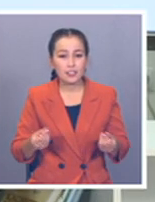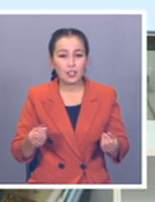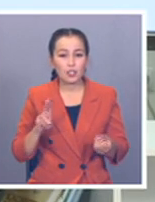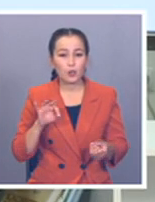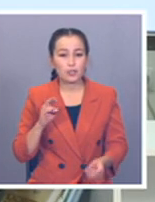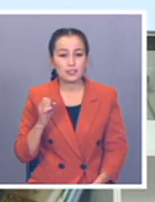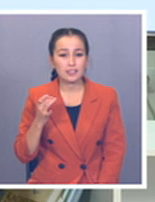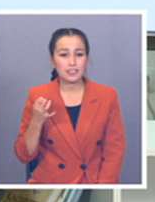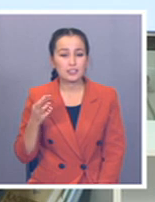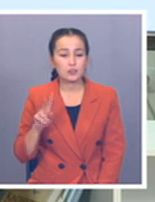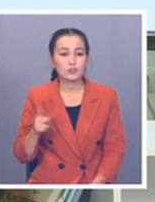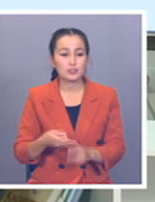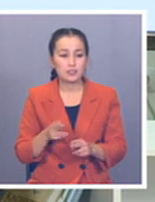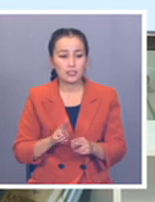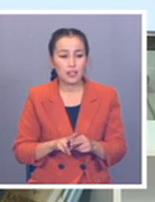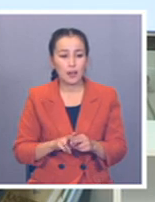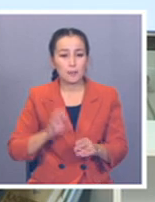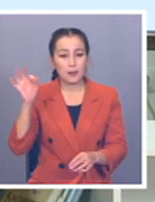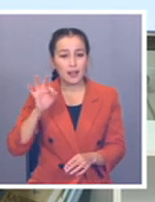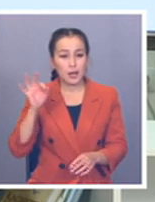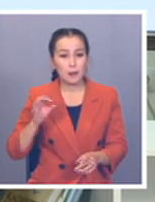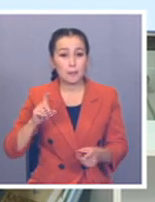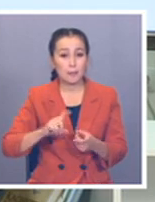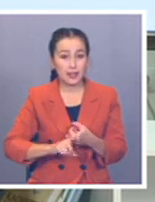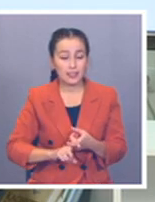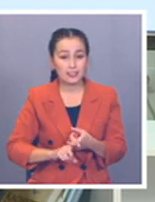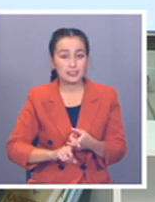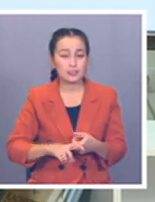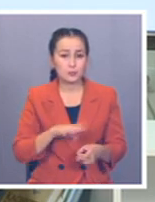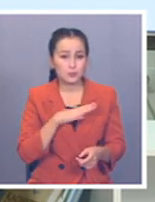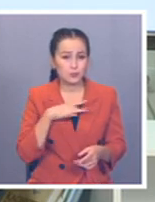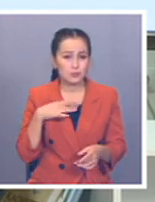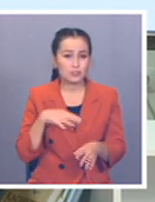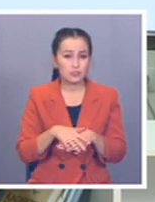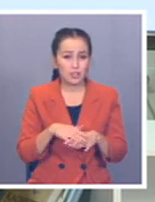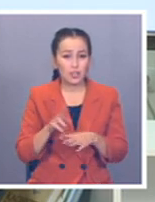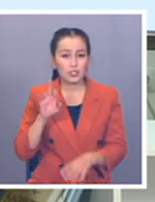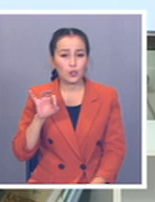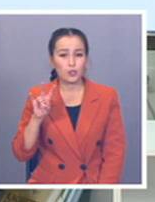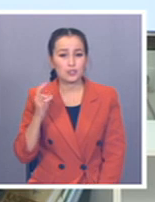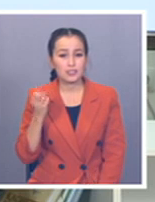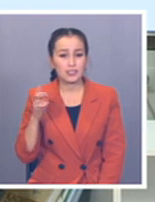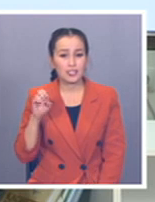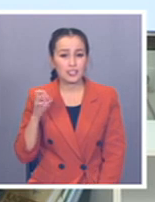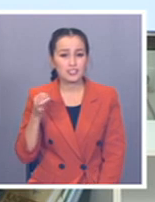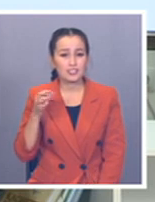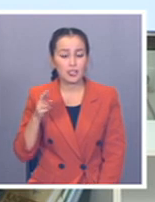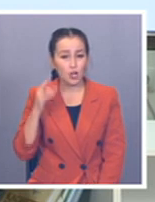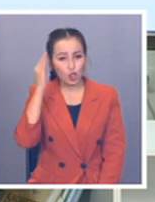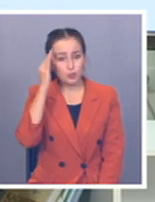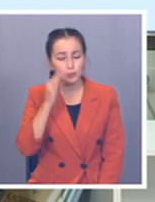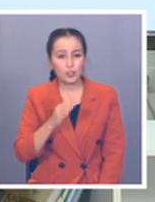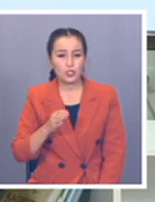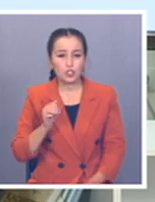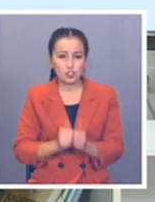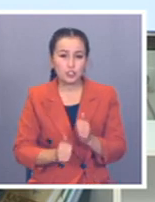қарастырайық. Процентке байланыс есептер шығарғанда біз көбінесе концентрация ұғымымен жиі кездесеміз. Сол үшін